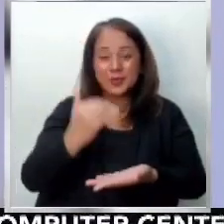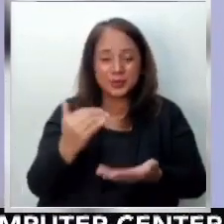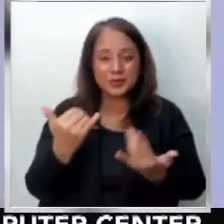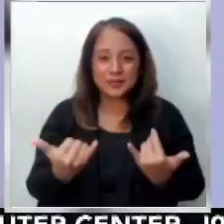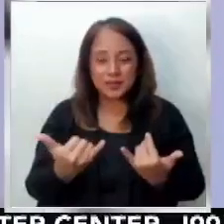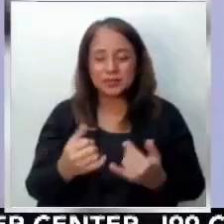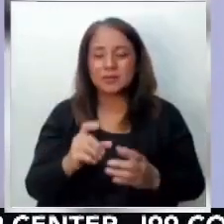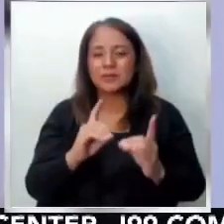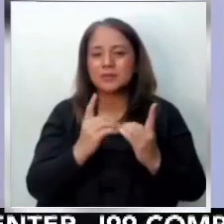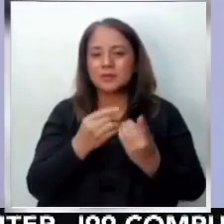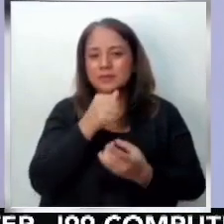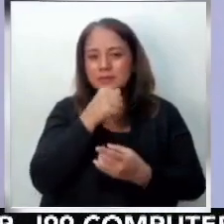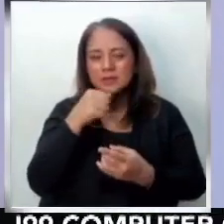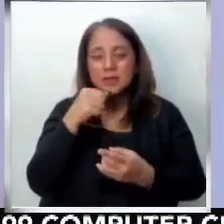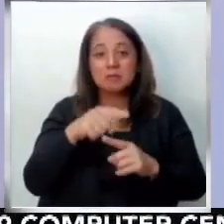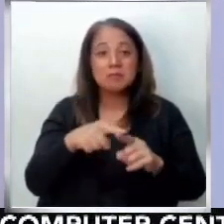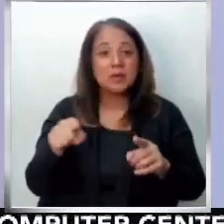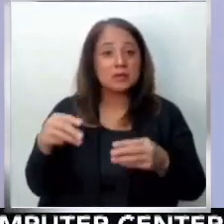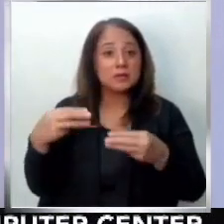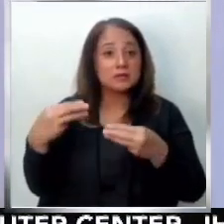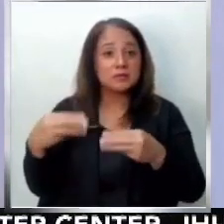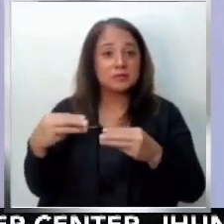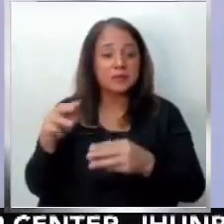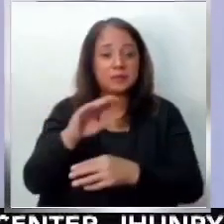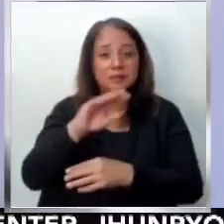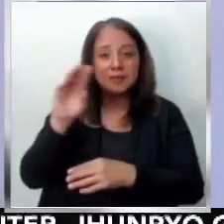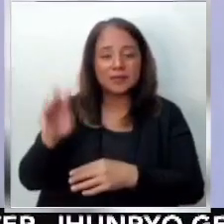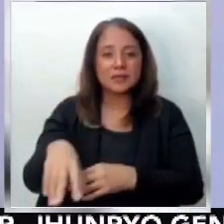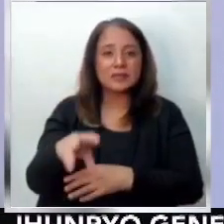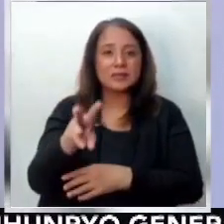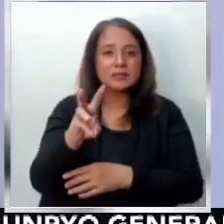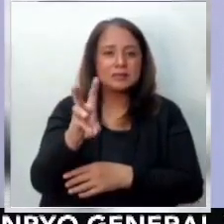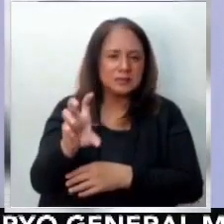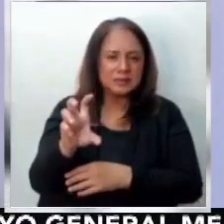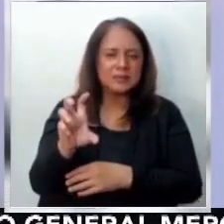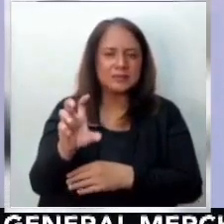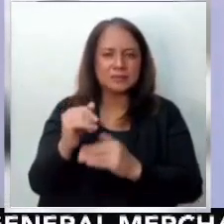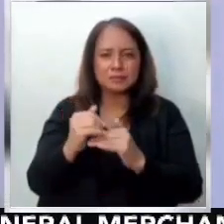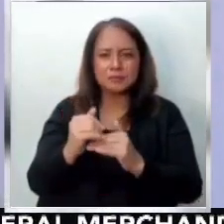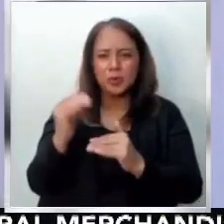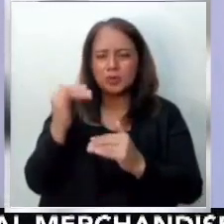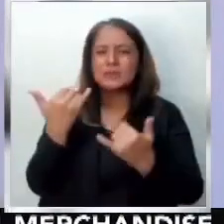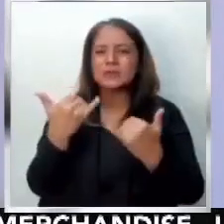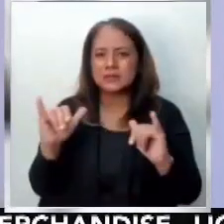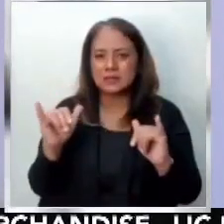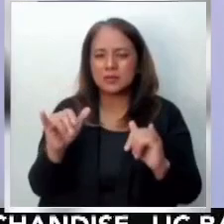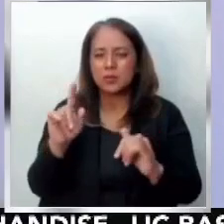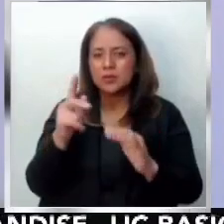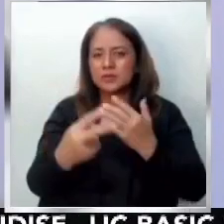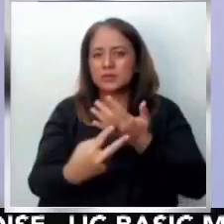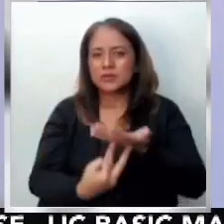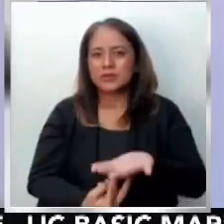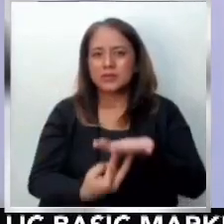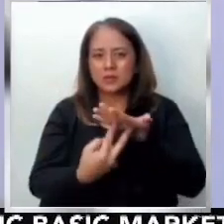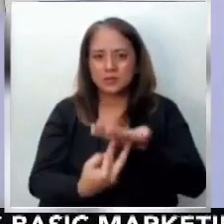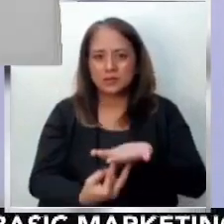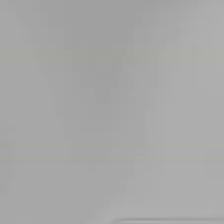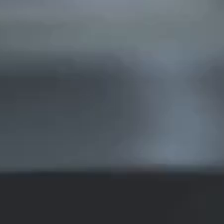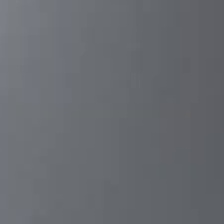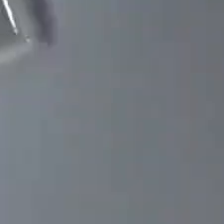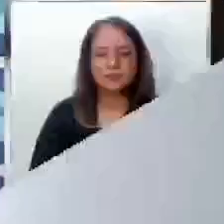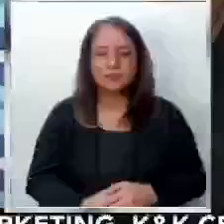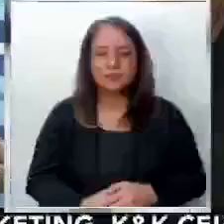ilang pamilihan sa Metro Manila, 600 o higit pa rin ang bentahan ng kada kilo niyan. Nakatutok si Bernadette Reyes.